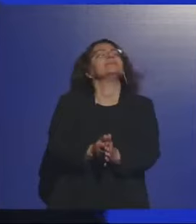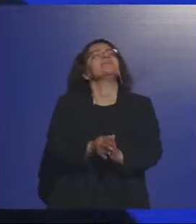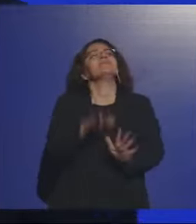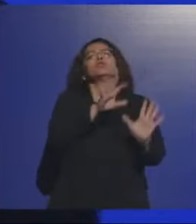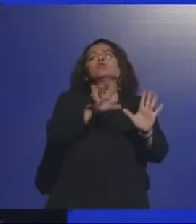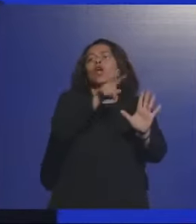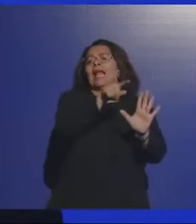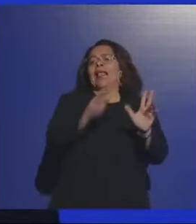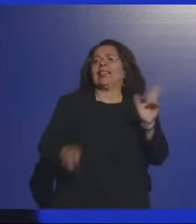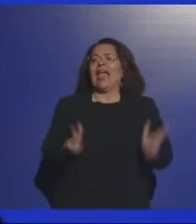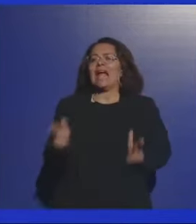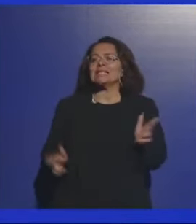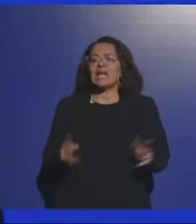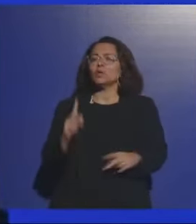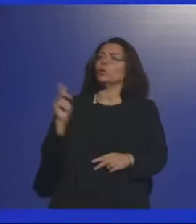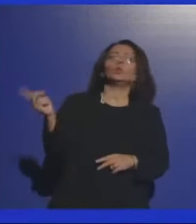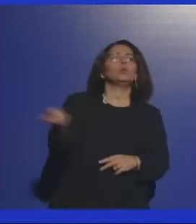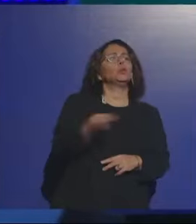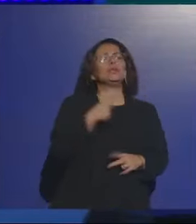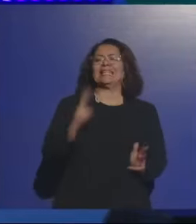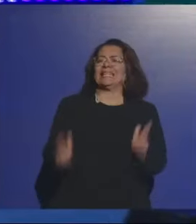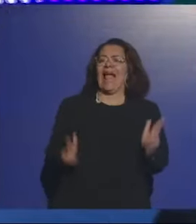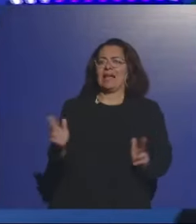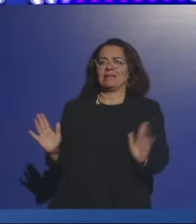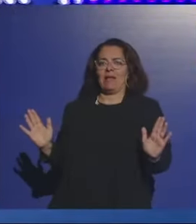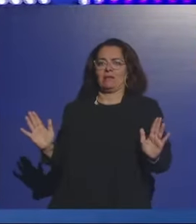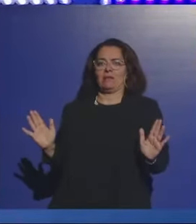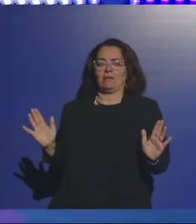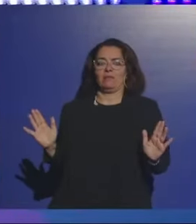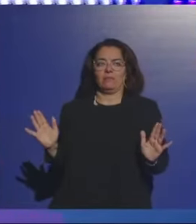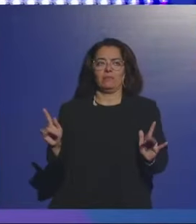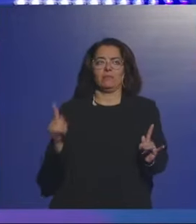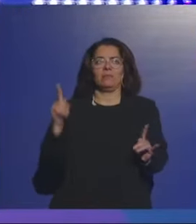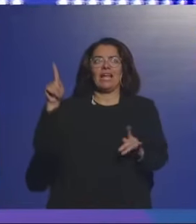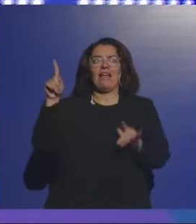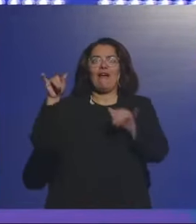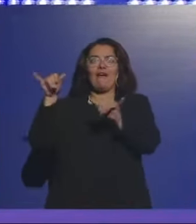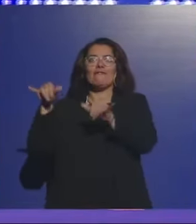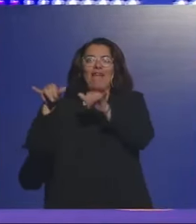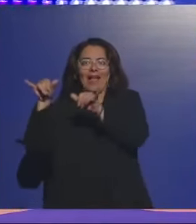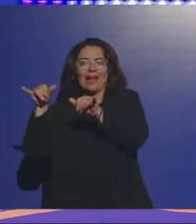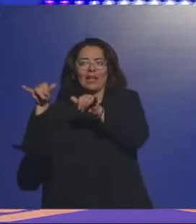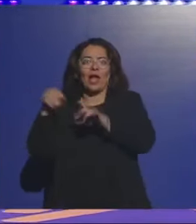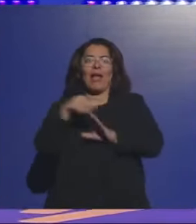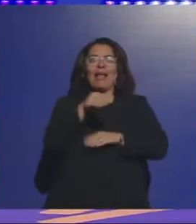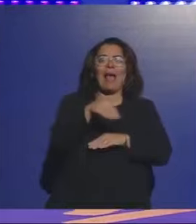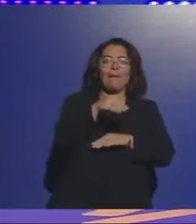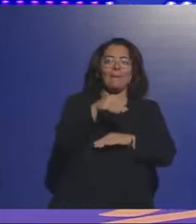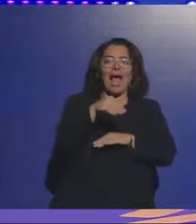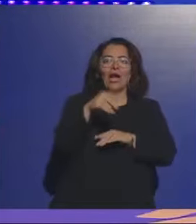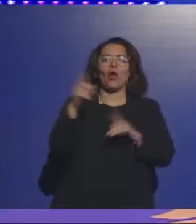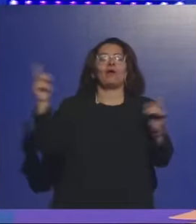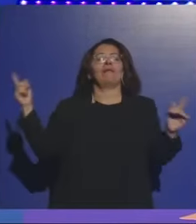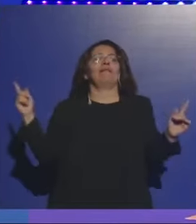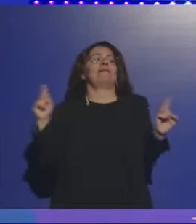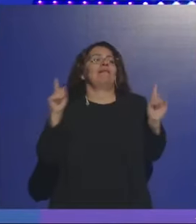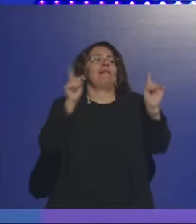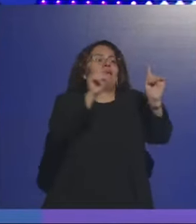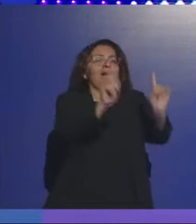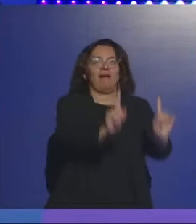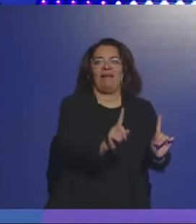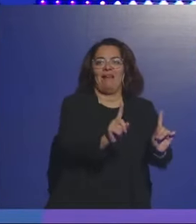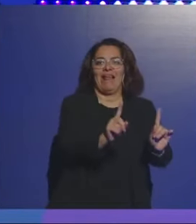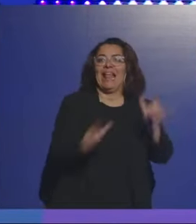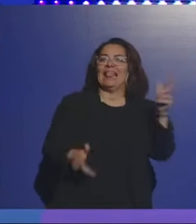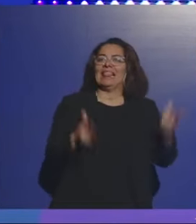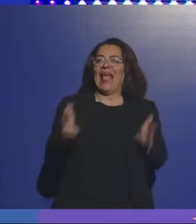in Texas tutti i texani il Veneto e il campano si incontrano italiano